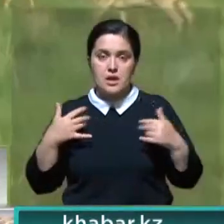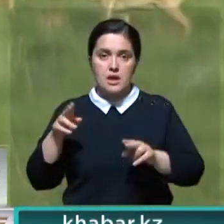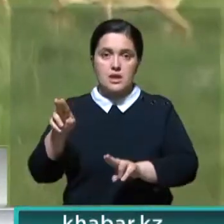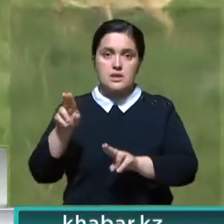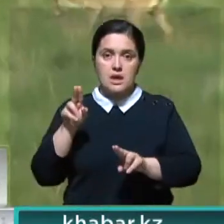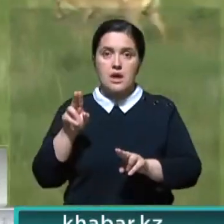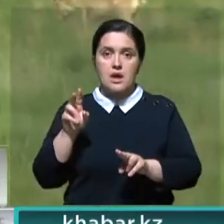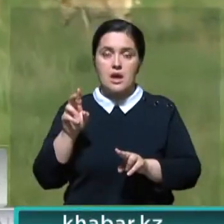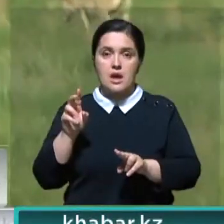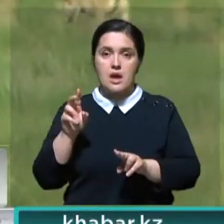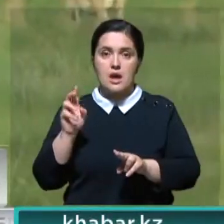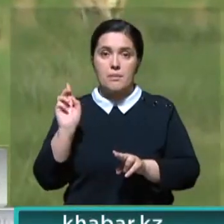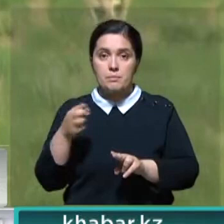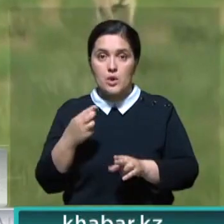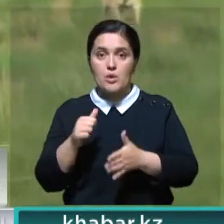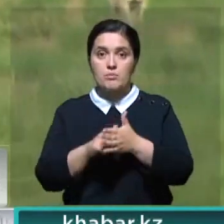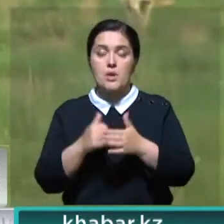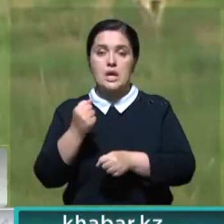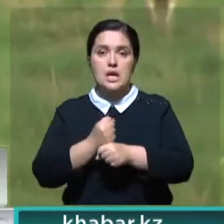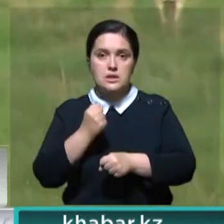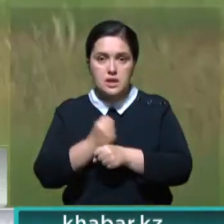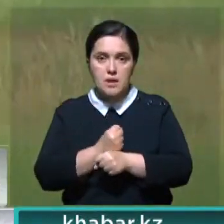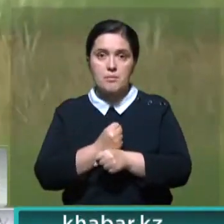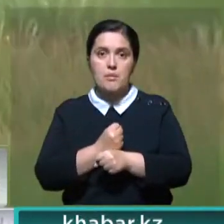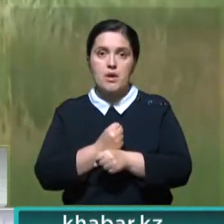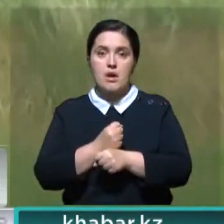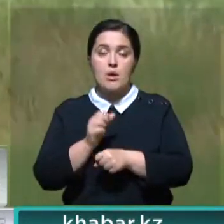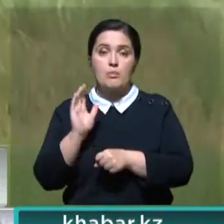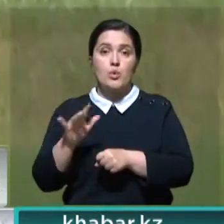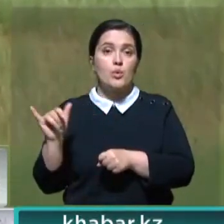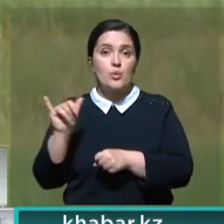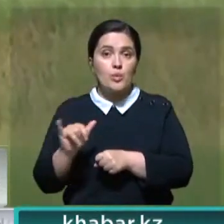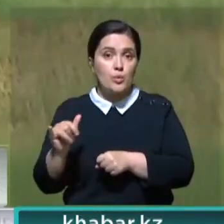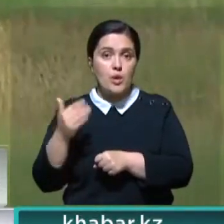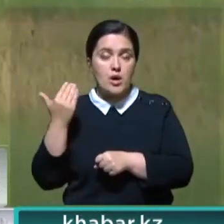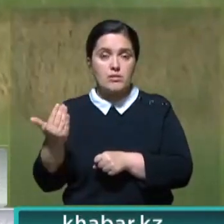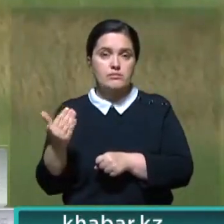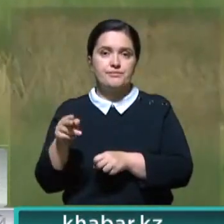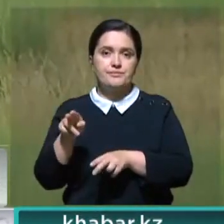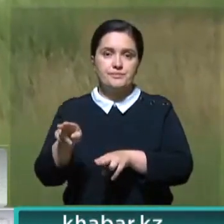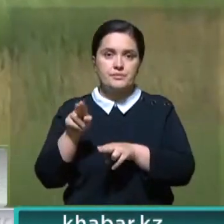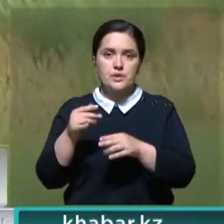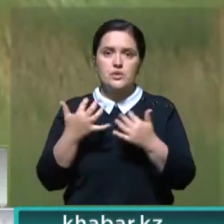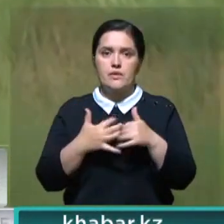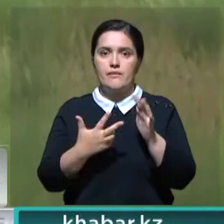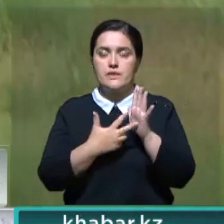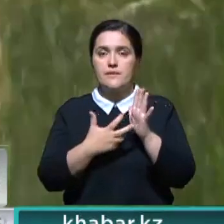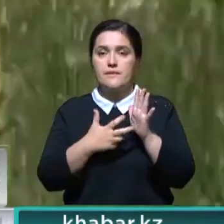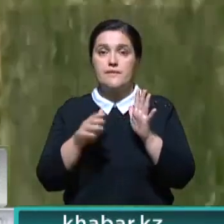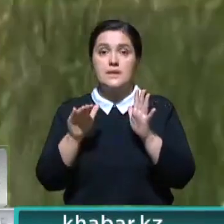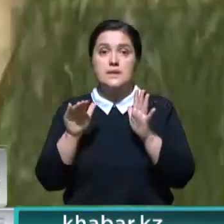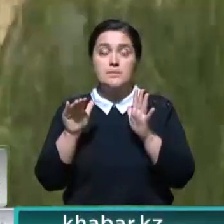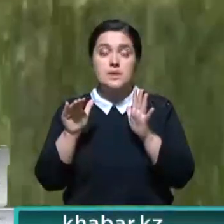путем отстрела. Биообоснование разработано. Сокращению подлежит уральская популяция. Сейчас она насчитывает